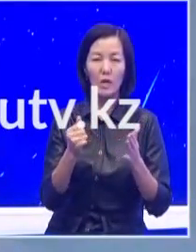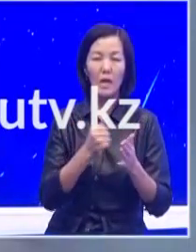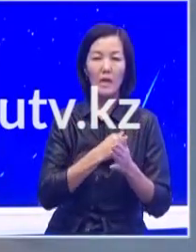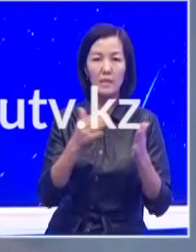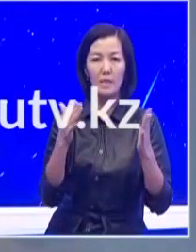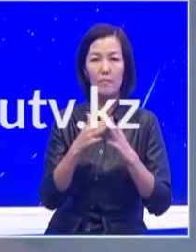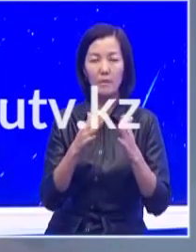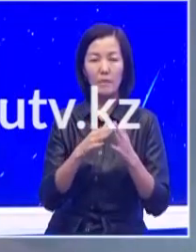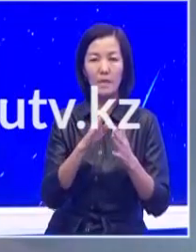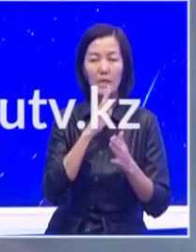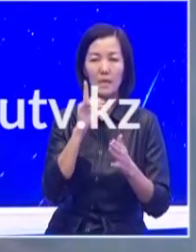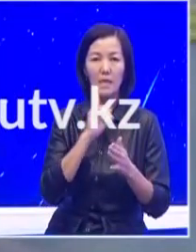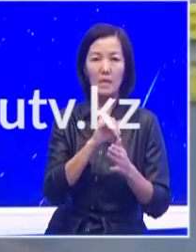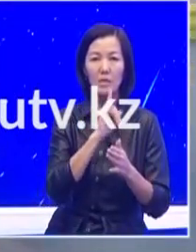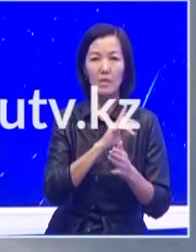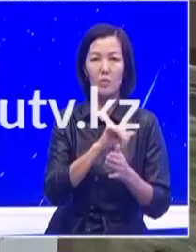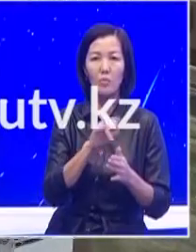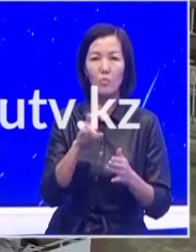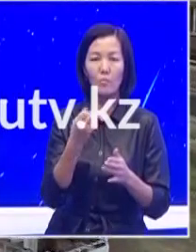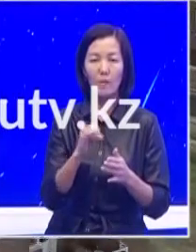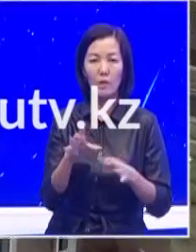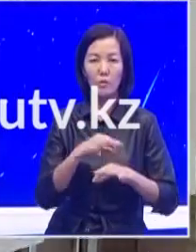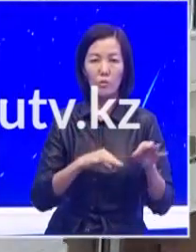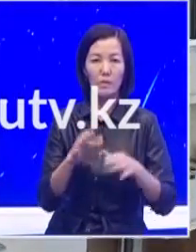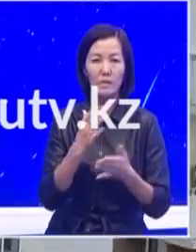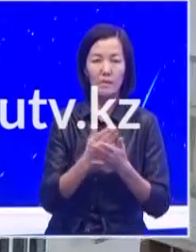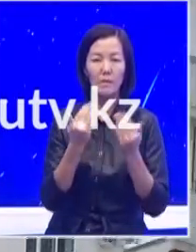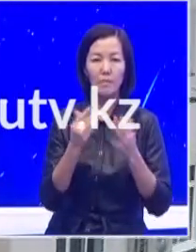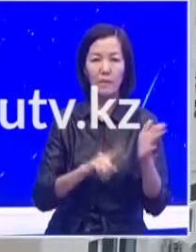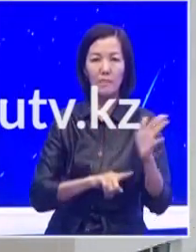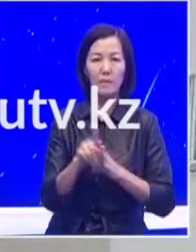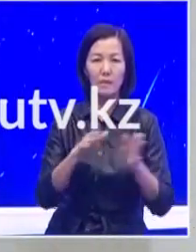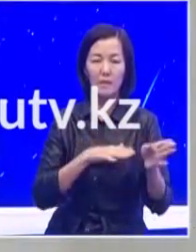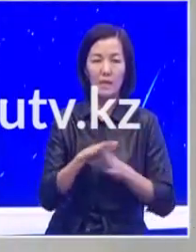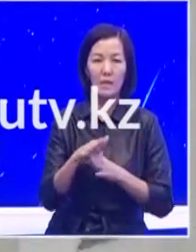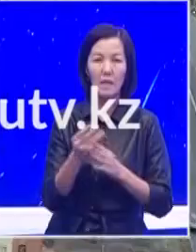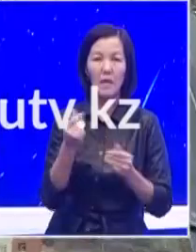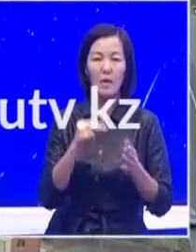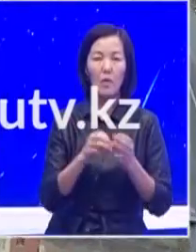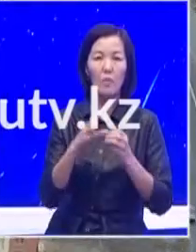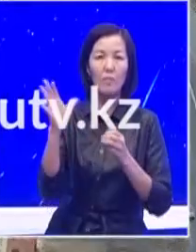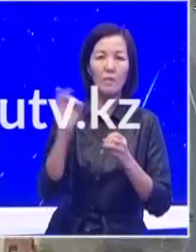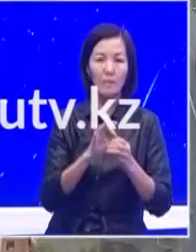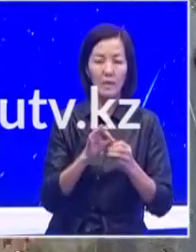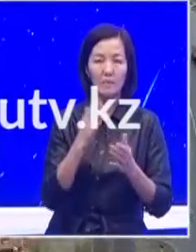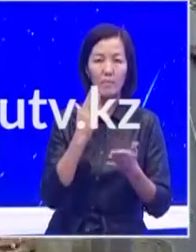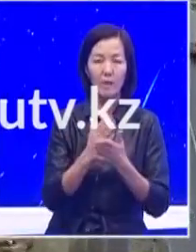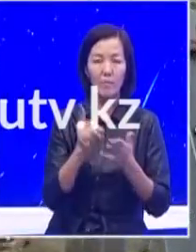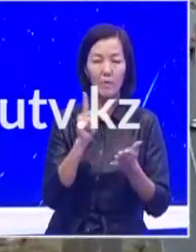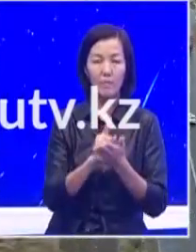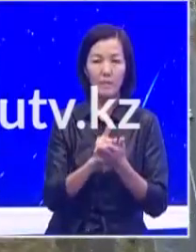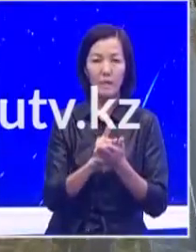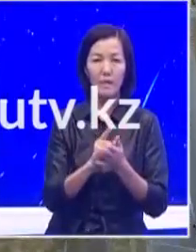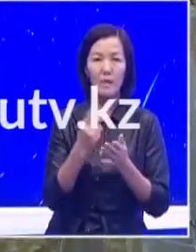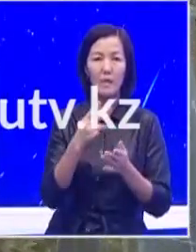қыз келіншектерге арналған омай жобасы да бар. Бұл бағдарлама биыл іске асты. Тұрғын үй құнының 15% қолыңызда болуы тиіс.